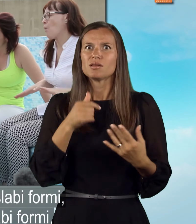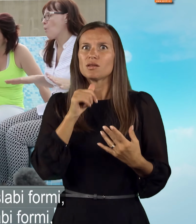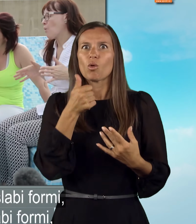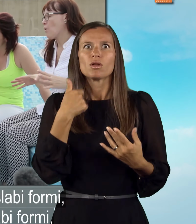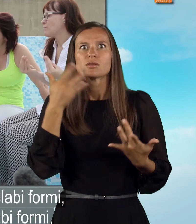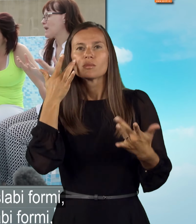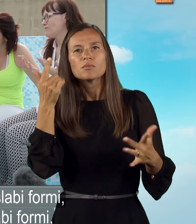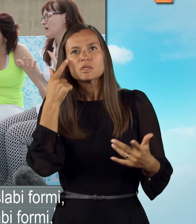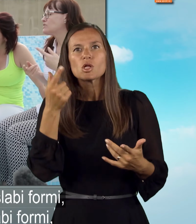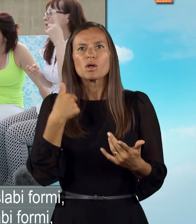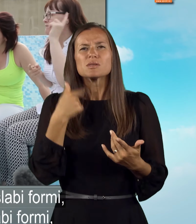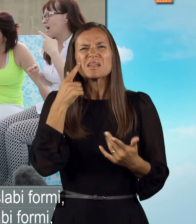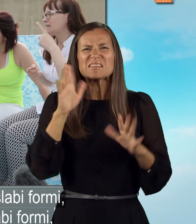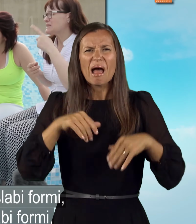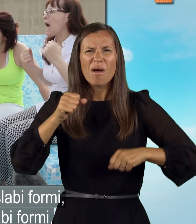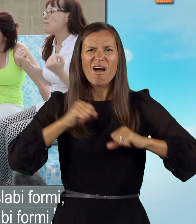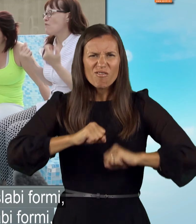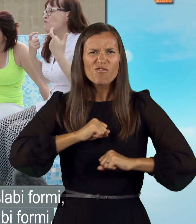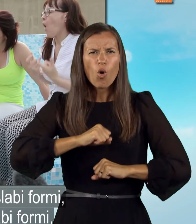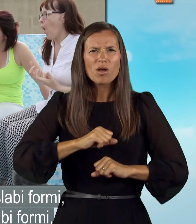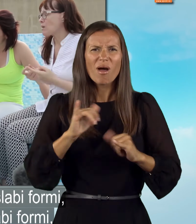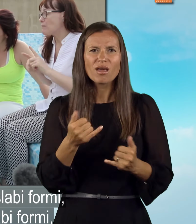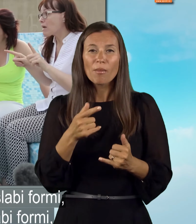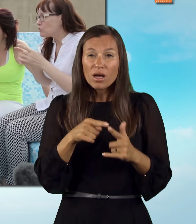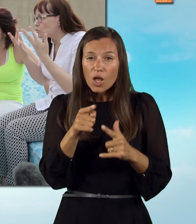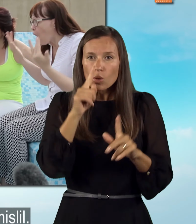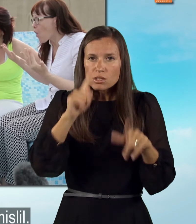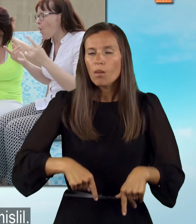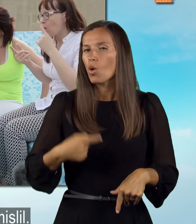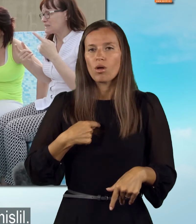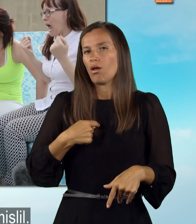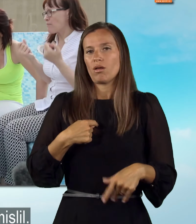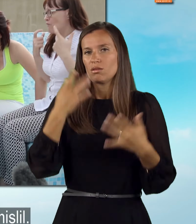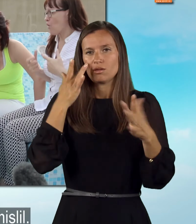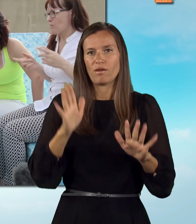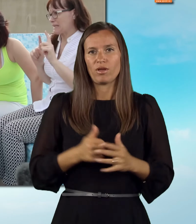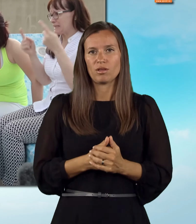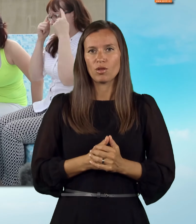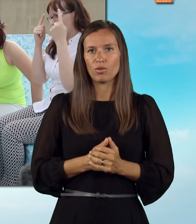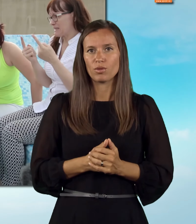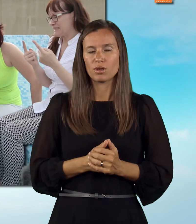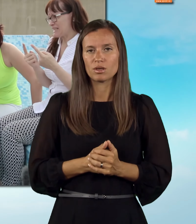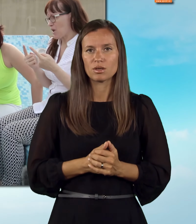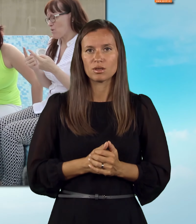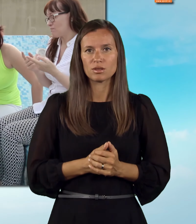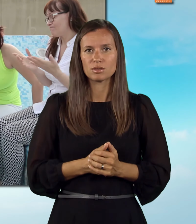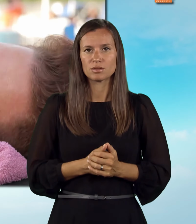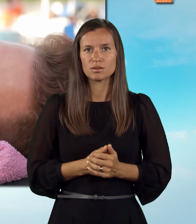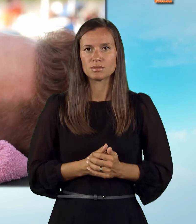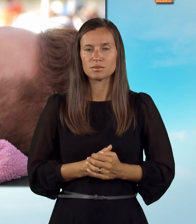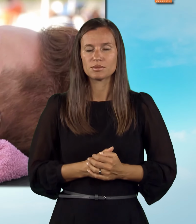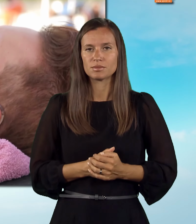nisem... Vedel sem, da sem v slabi formi, ampak da pa sem v tukaj slabi formi, pa si res nisem mislil. No.